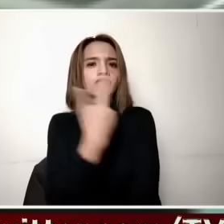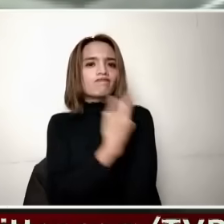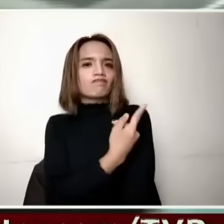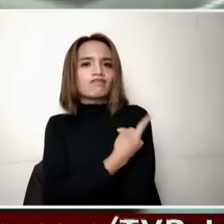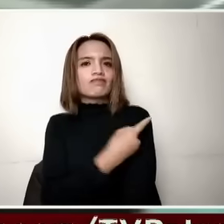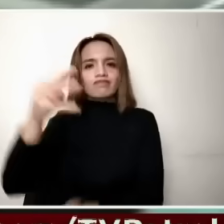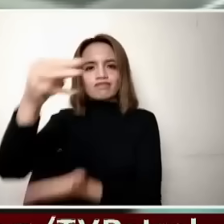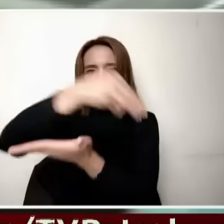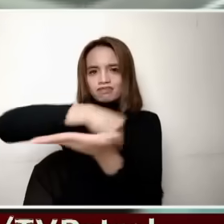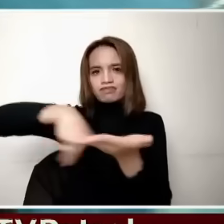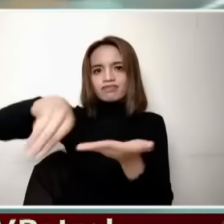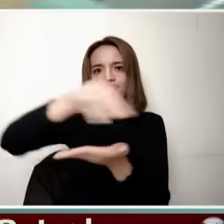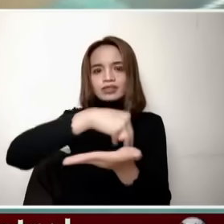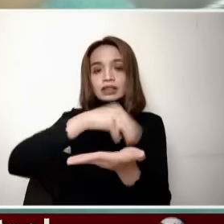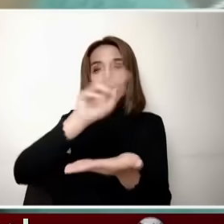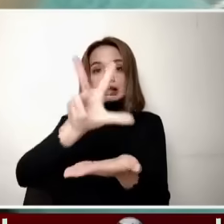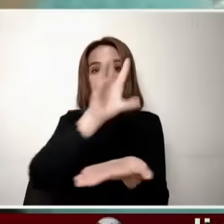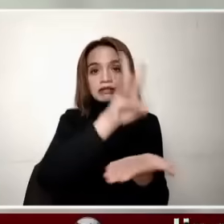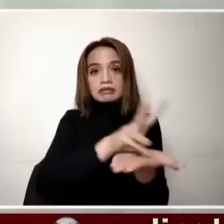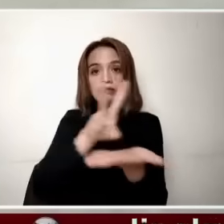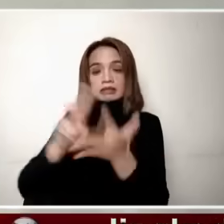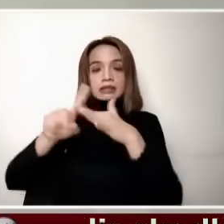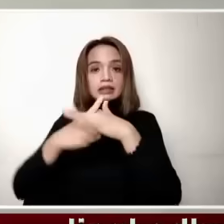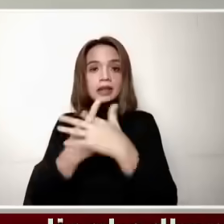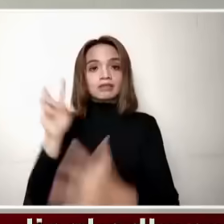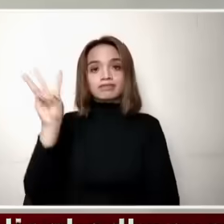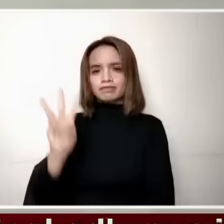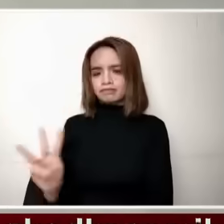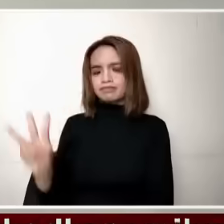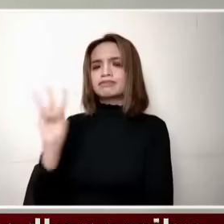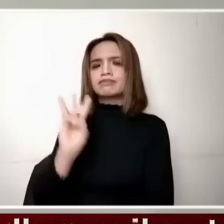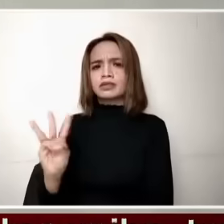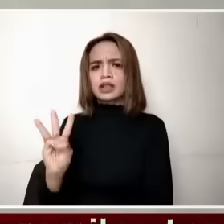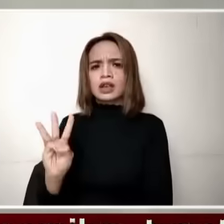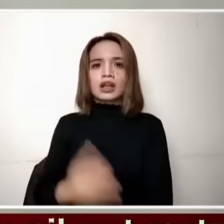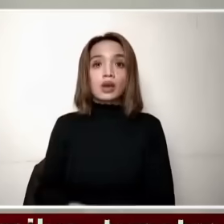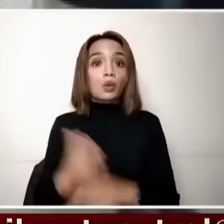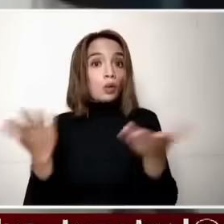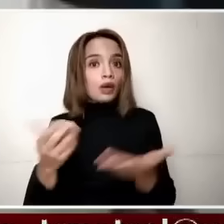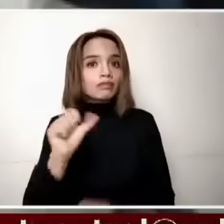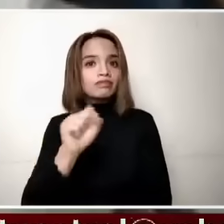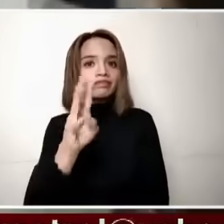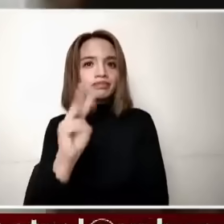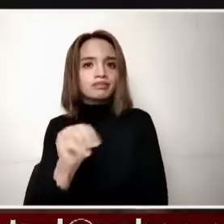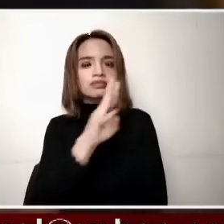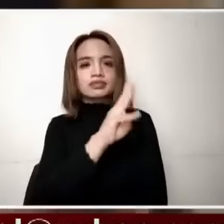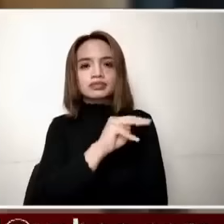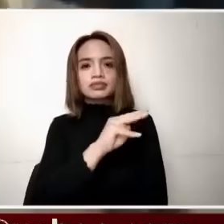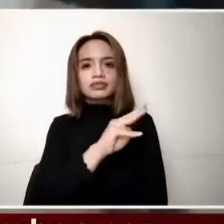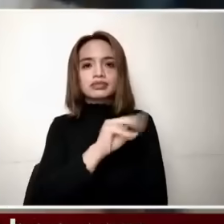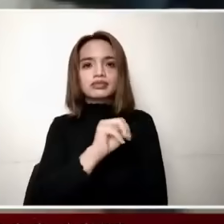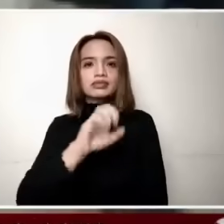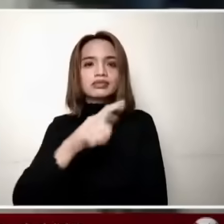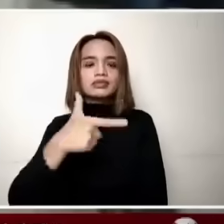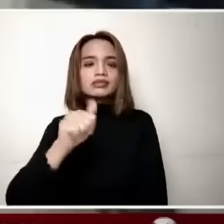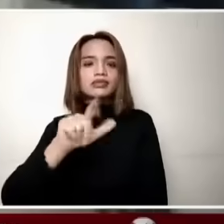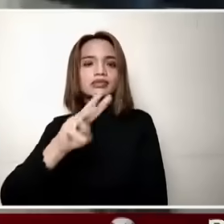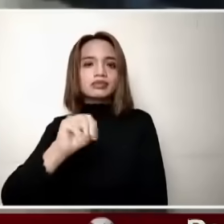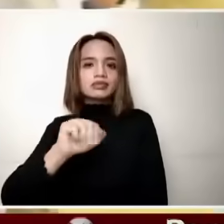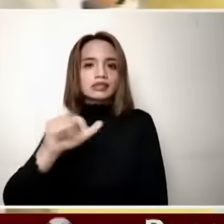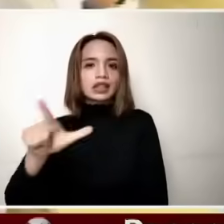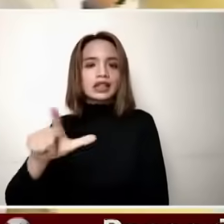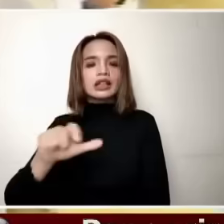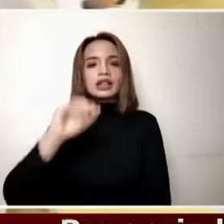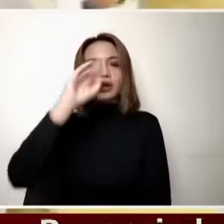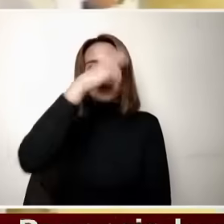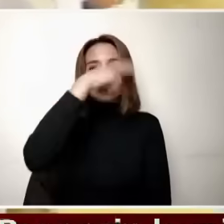ang magbabakuna ng mga bata simula Miyerkules. Ito ay sa SM Mega Mall, Forum Robinsons at Jose Rizal University, na